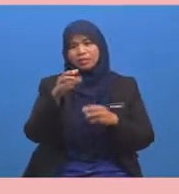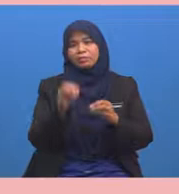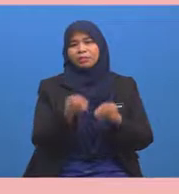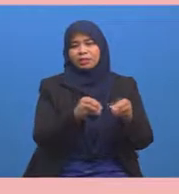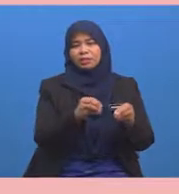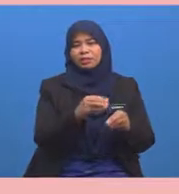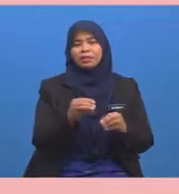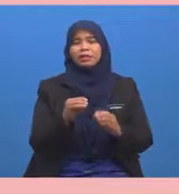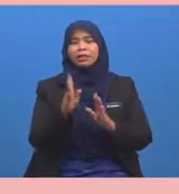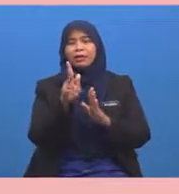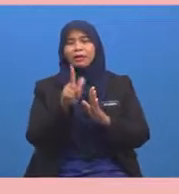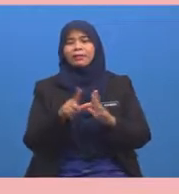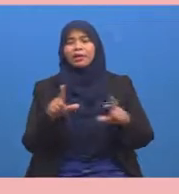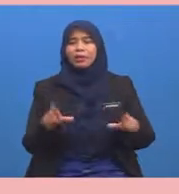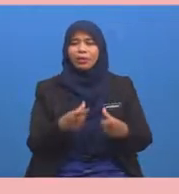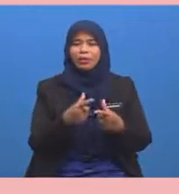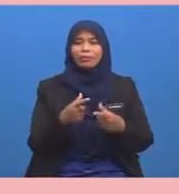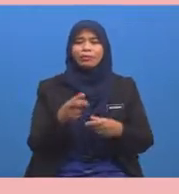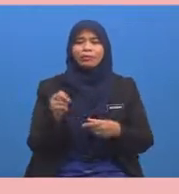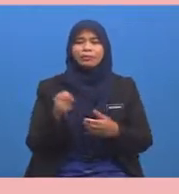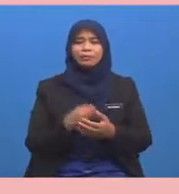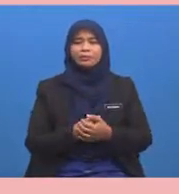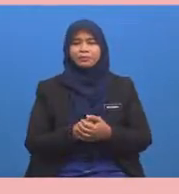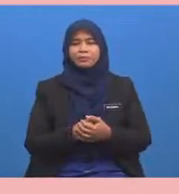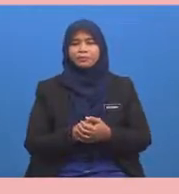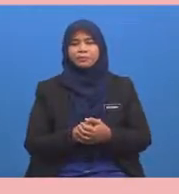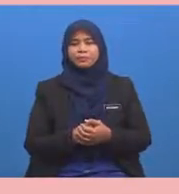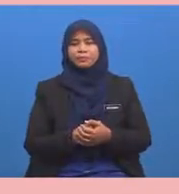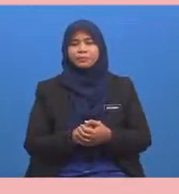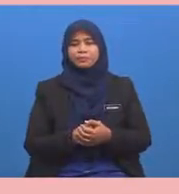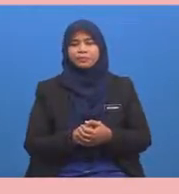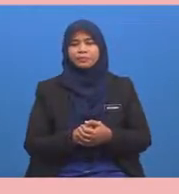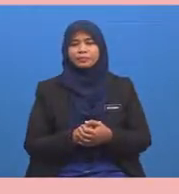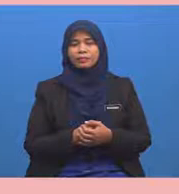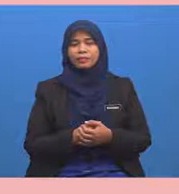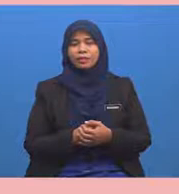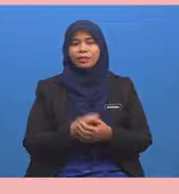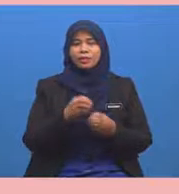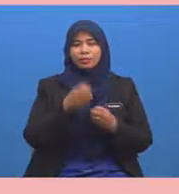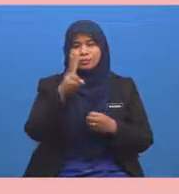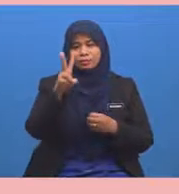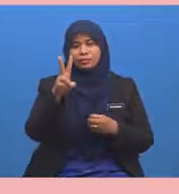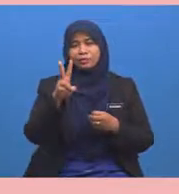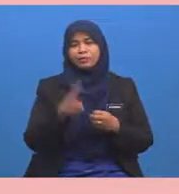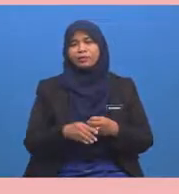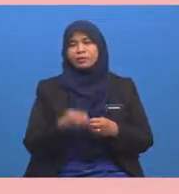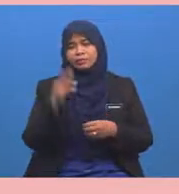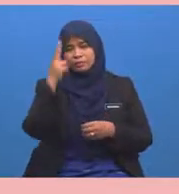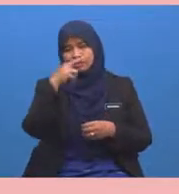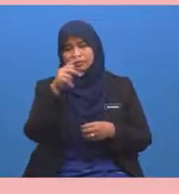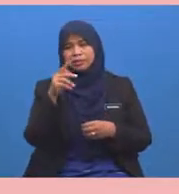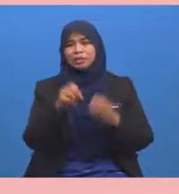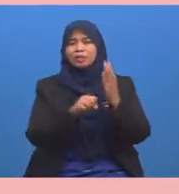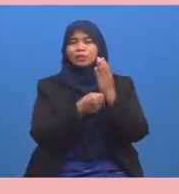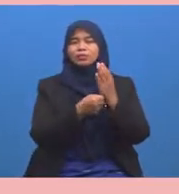menyukarkan kehidupan manusia untuk menjalankan aktiviti ekonomi berkenaan. Kedua, ianya merupakan